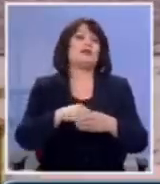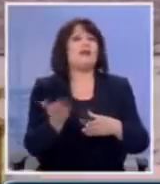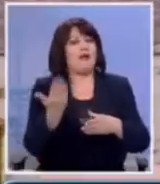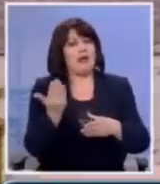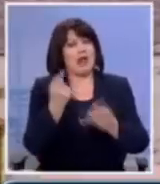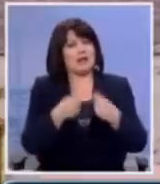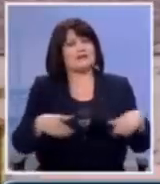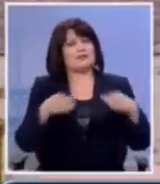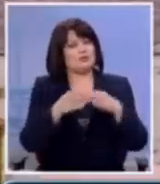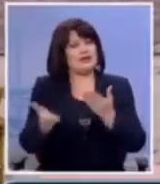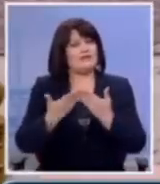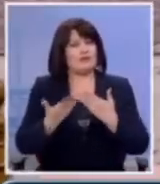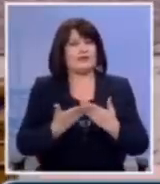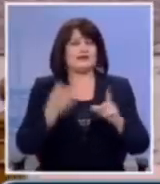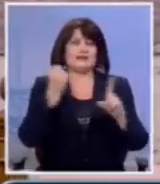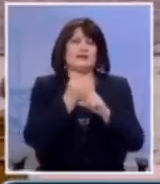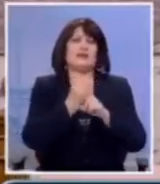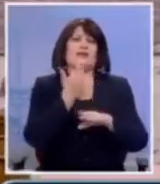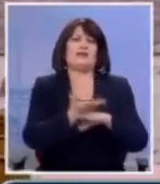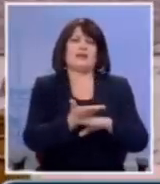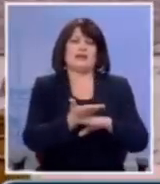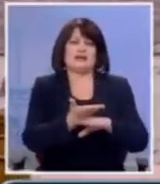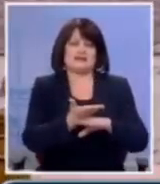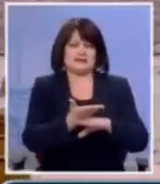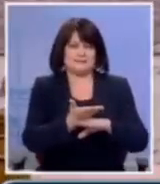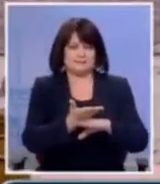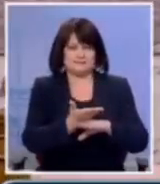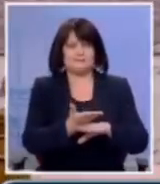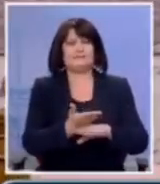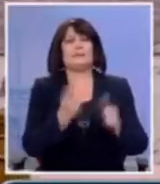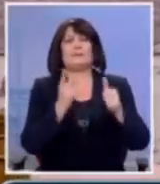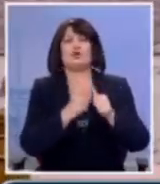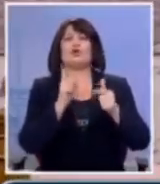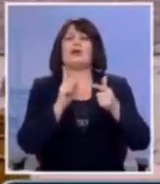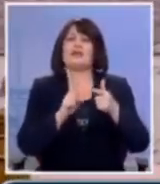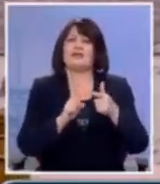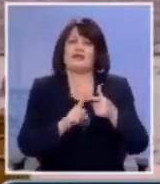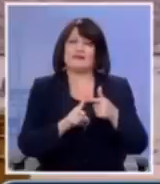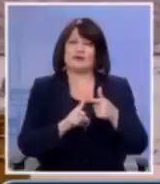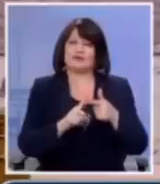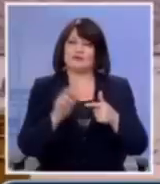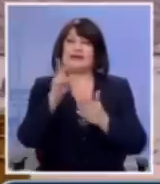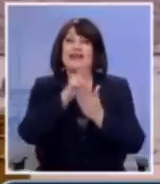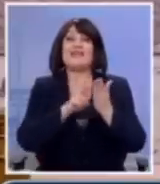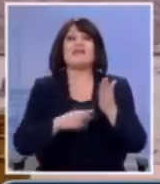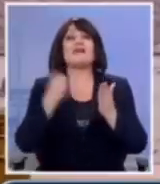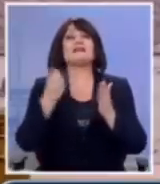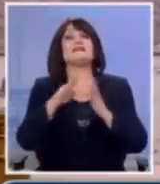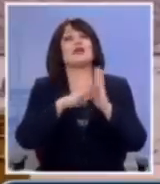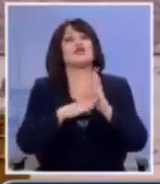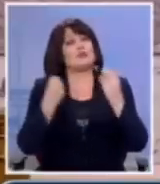να συμβάλλετε σε αυτήν την διεκδίκηση κατά δεύτερον να διαβάσετε καλύτερα τον